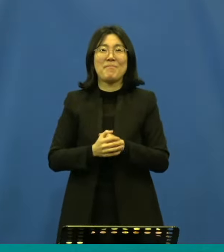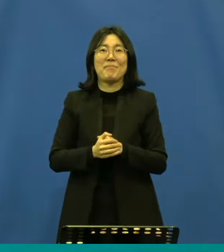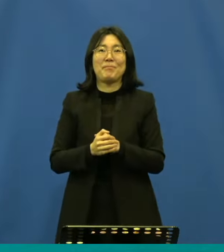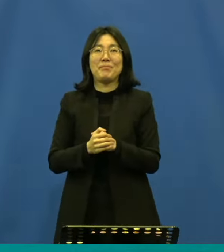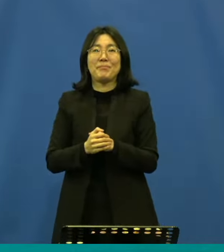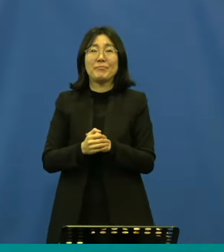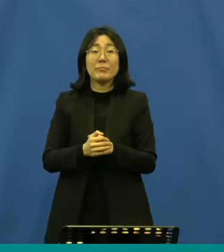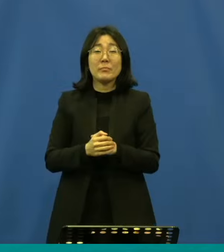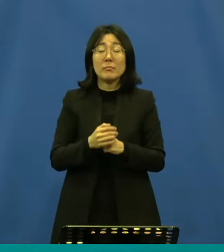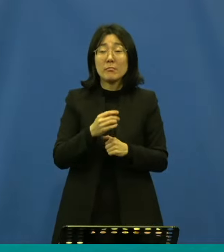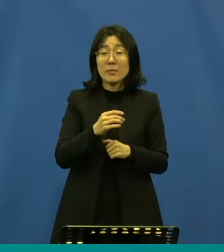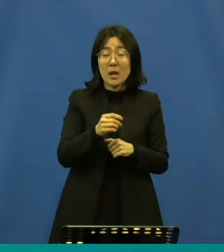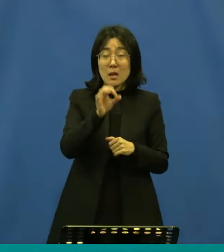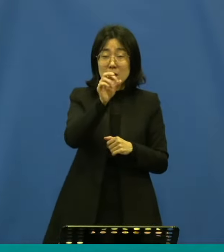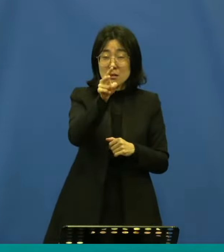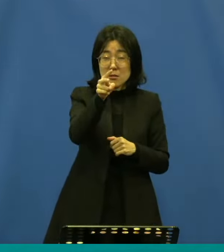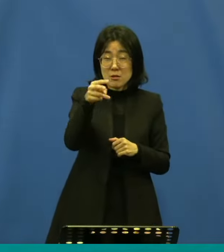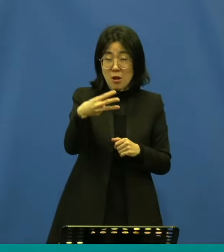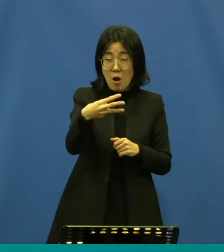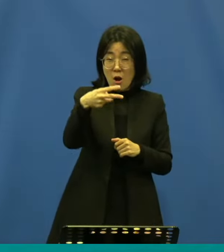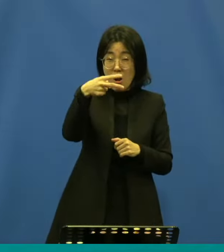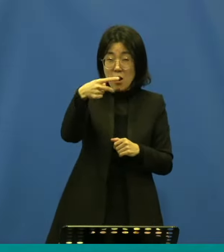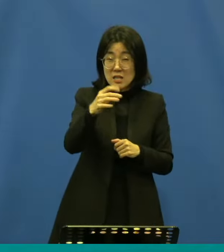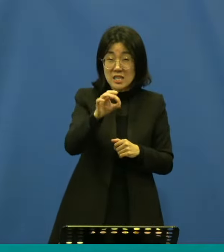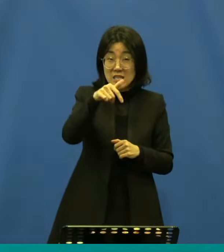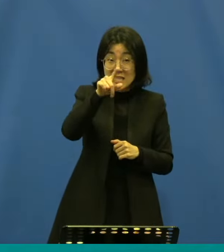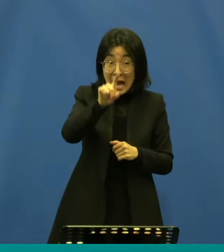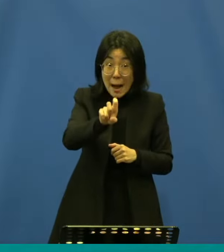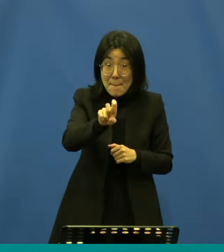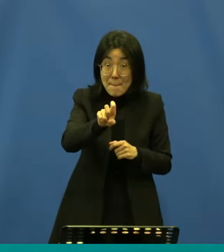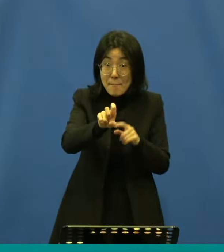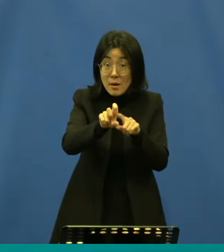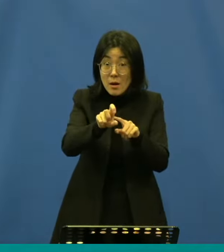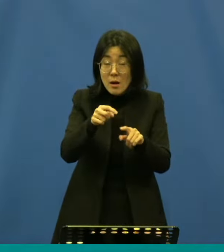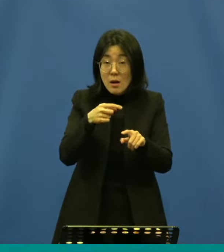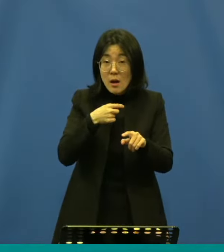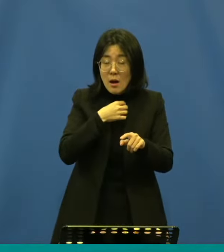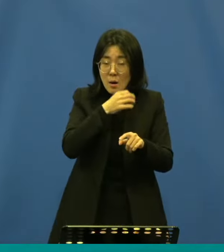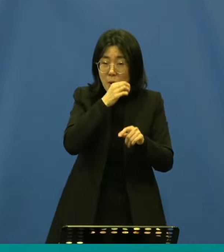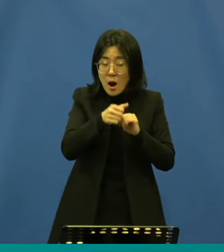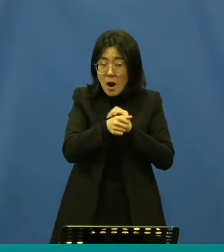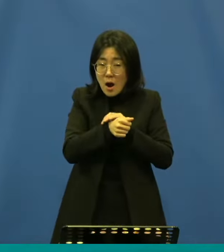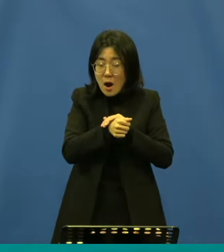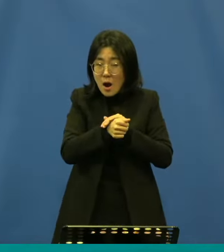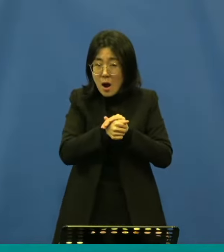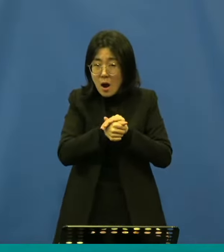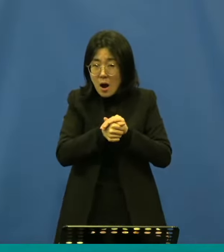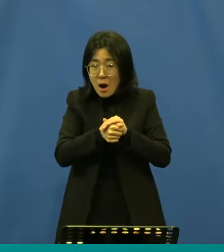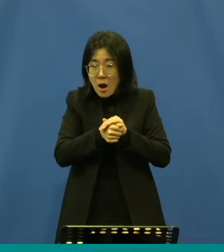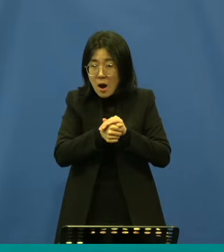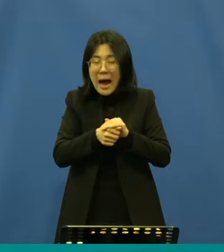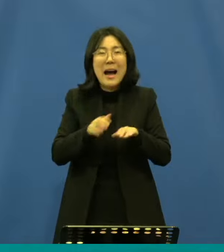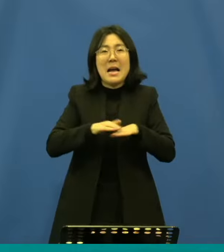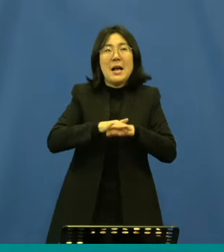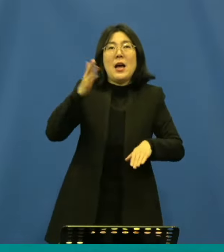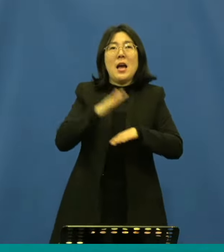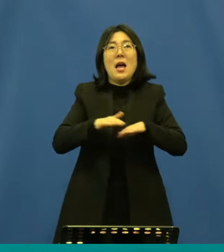이제 열등감이라고 하는 건 쉽게 극복하기 어려운 장벽이에요. 내가 극복하고 사라진 듯 하다가 어느 날 불쑥